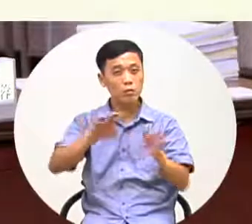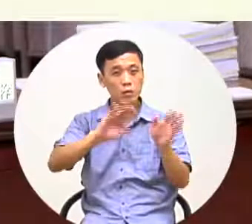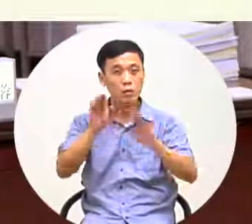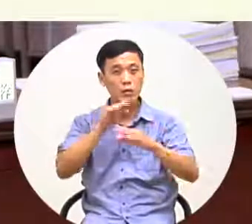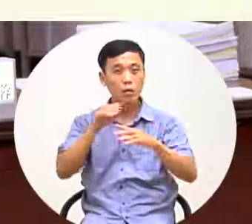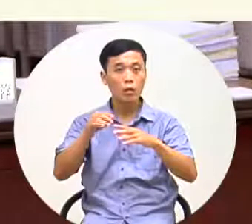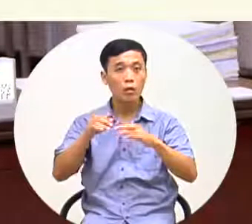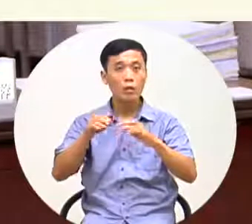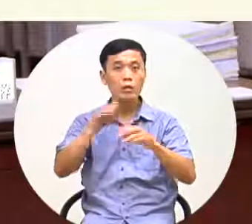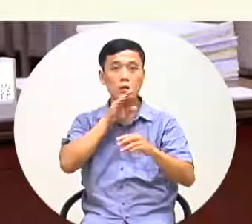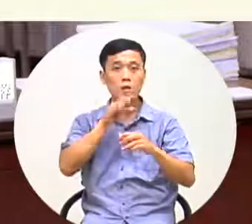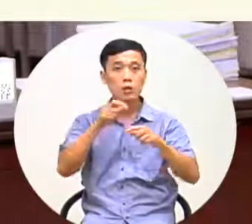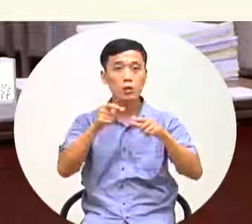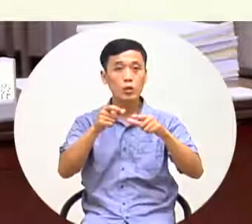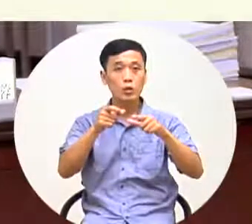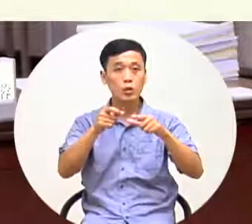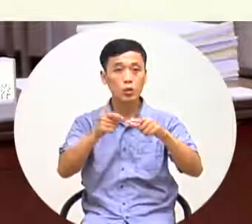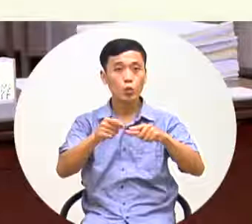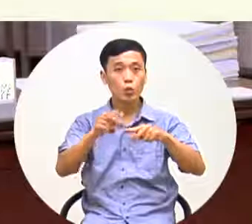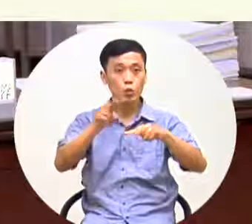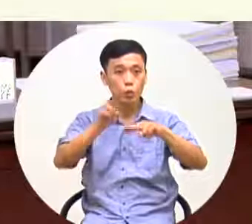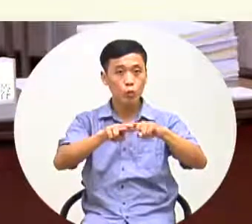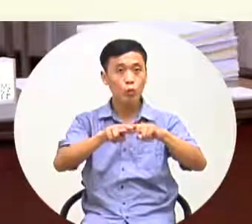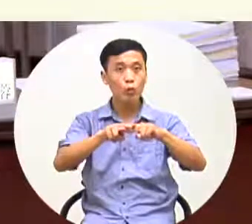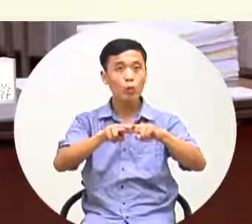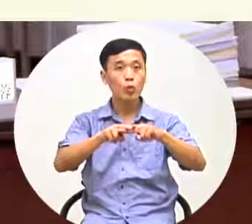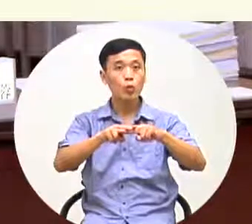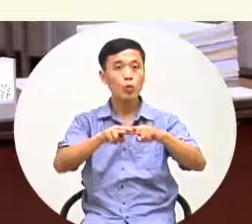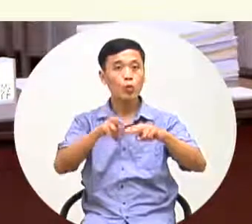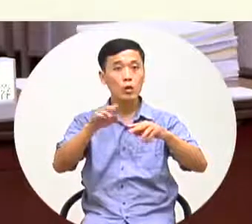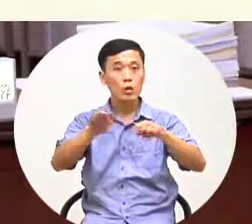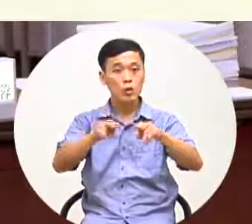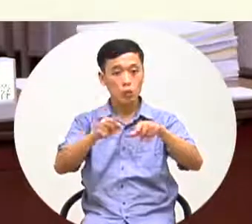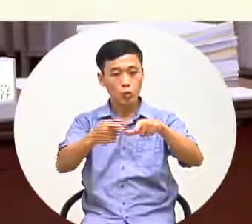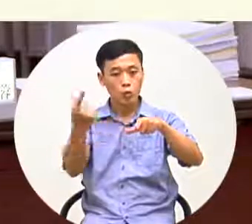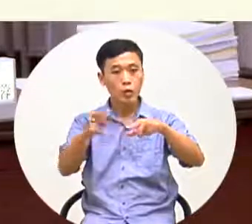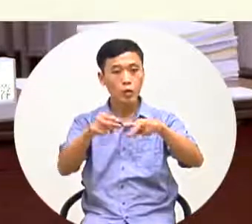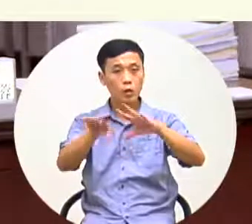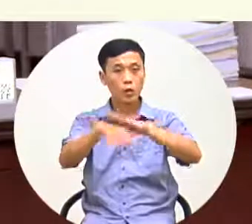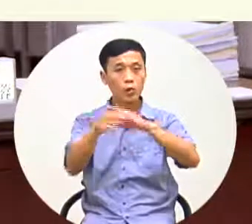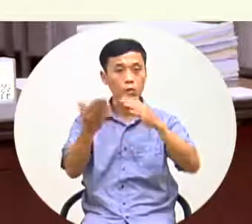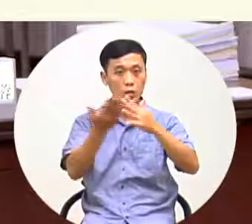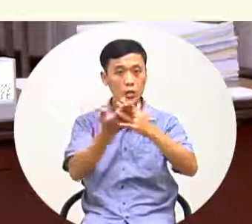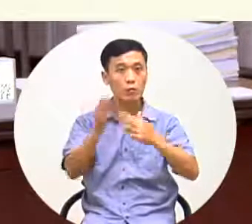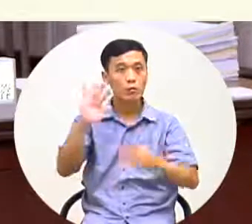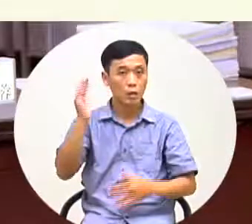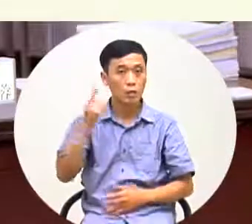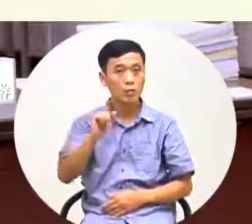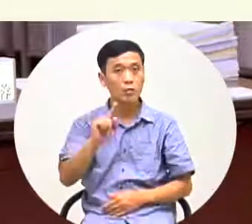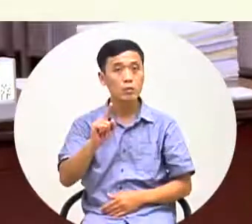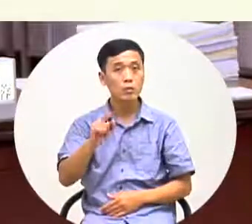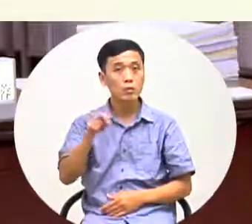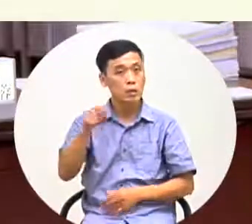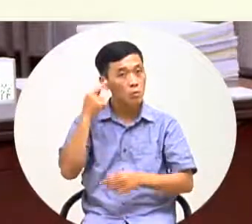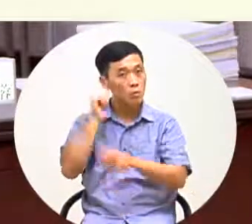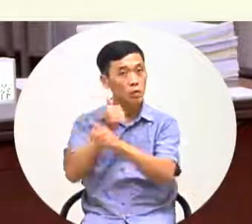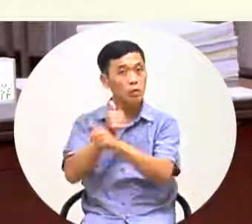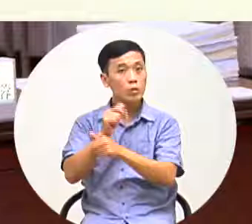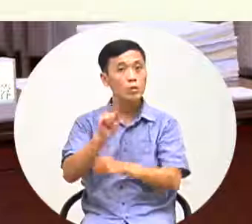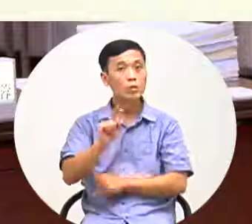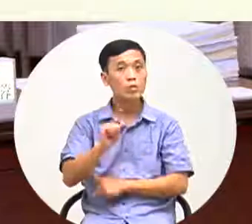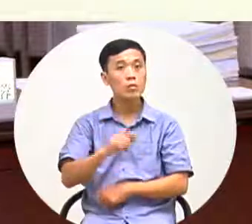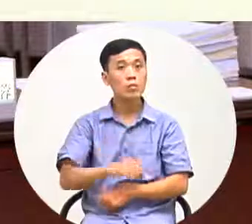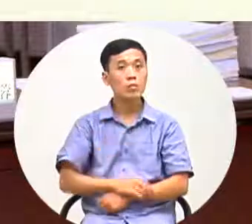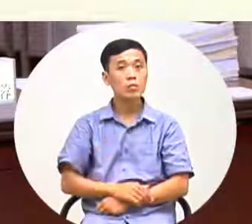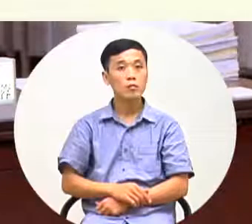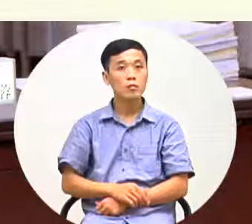的，哦，公开开放空间。但是嘞，你会考虑到讲，因厝